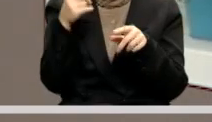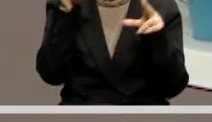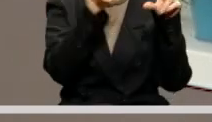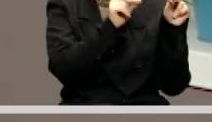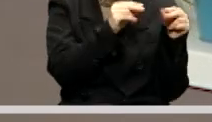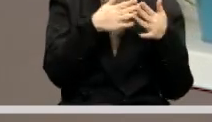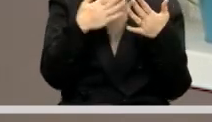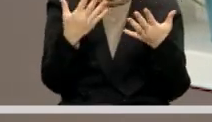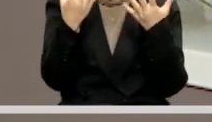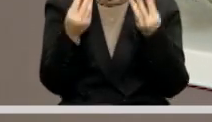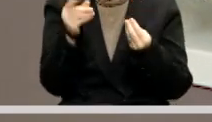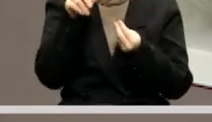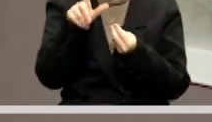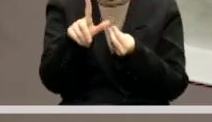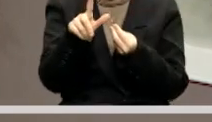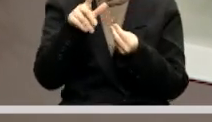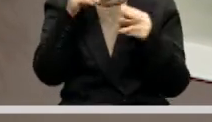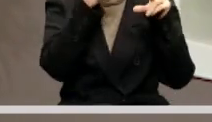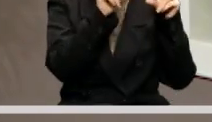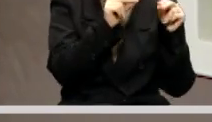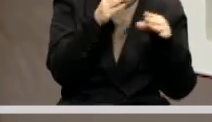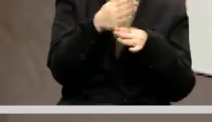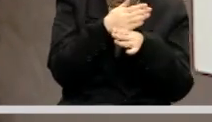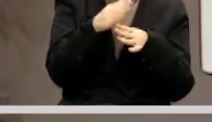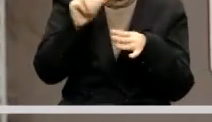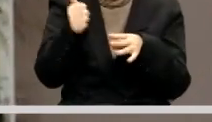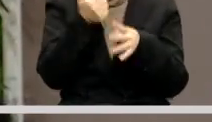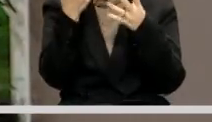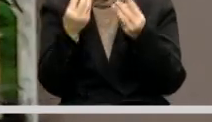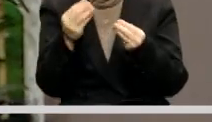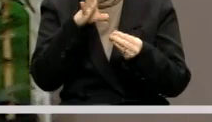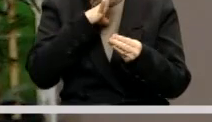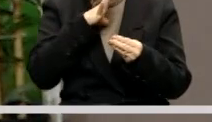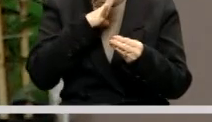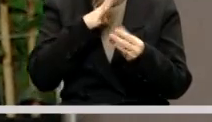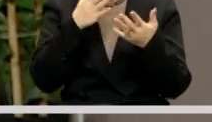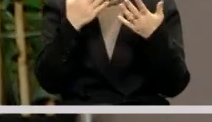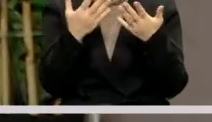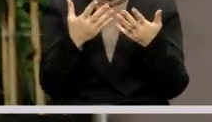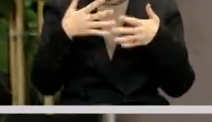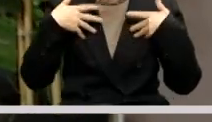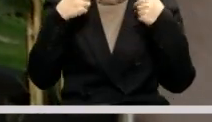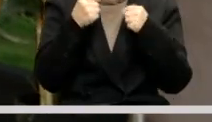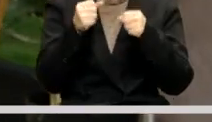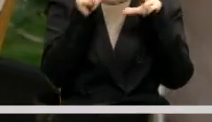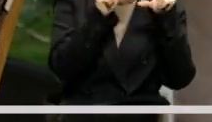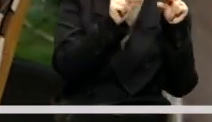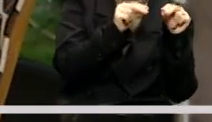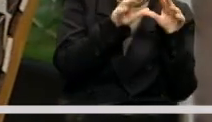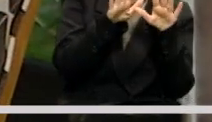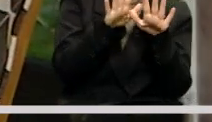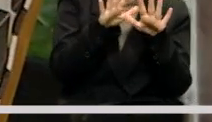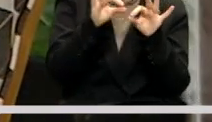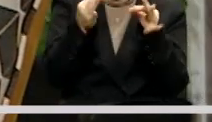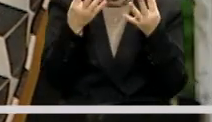efendim. Uyku neden bu kadar önemli bir ihtiyaç? Yeterince uyuyamadığımızda ya da sağlıklı verimli uyuyamadığımızda neler oluyor vücudumuzda?